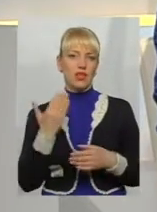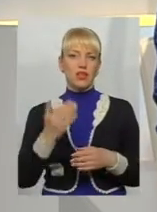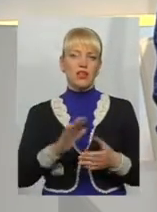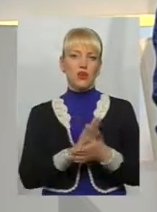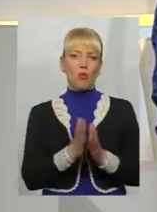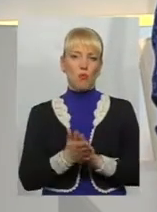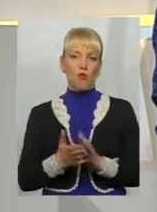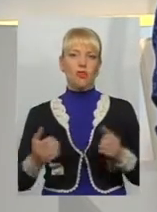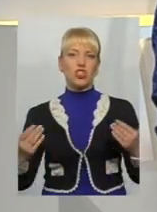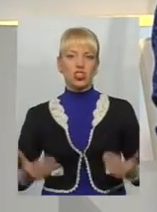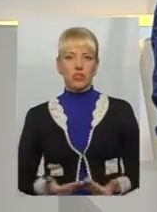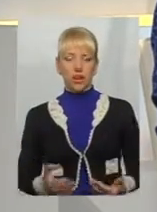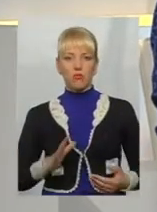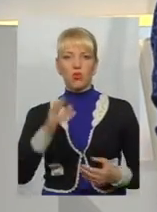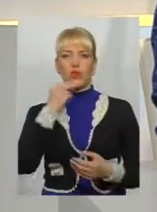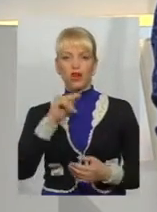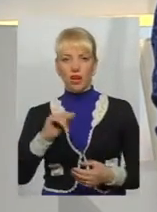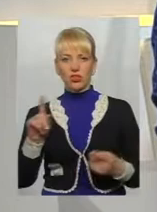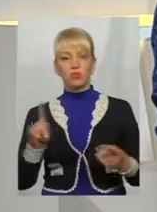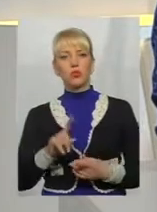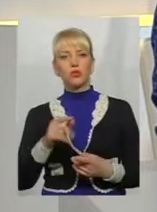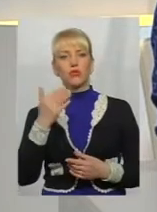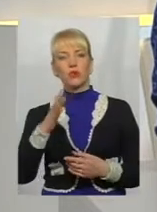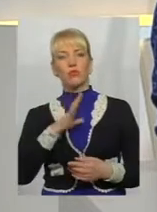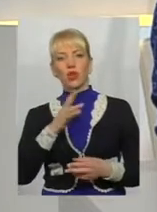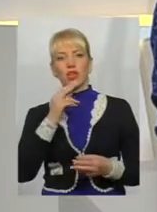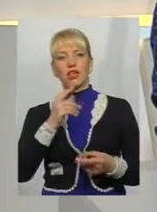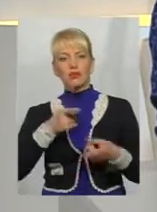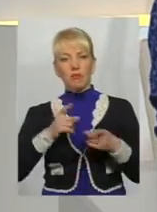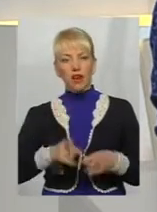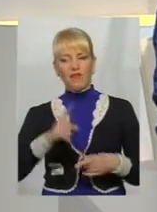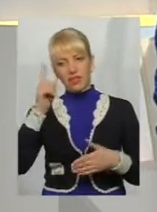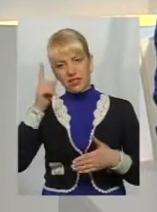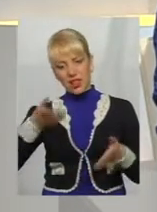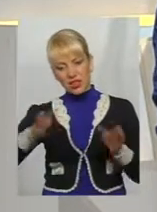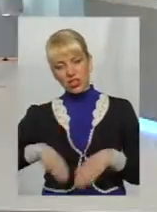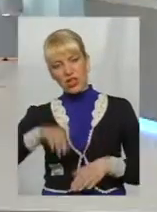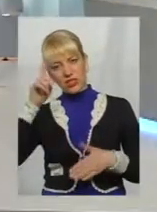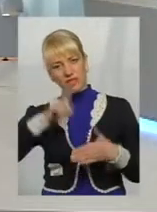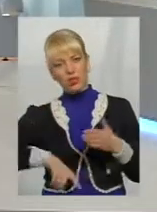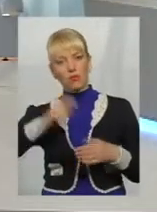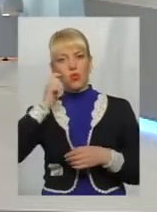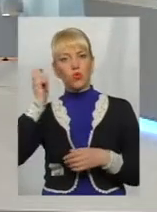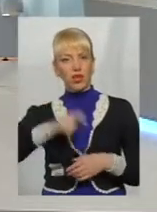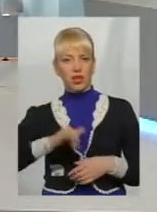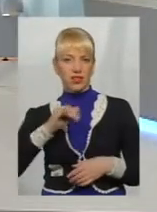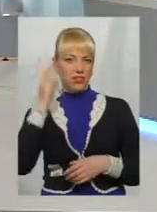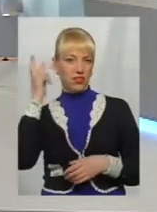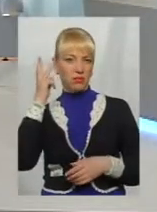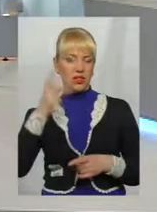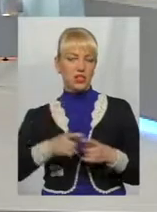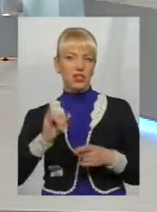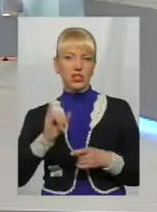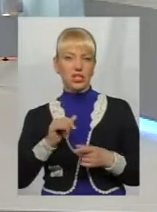життя були кращими, аби вони справді залишалися вірними Україні і Хмельниччині? Які